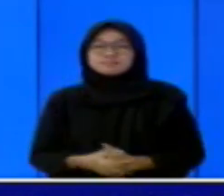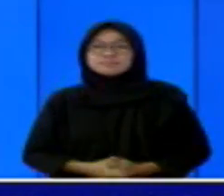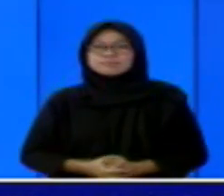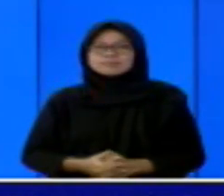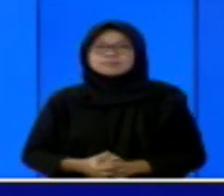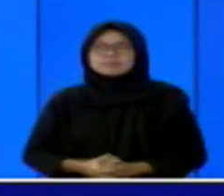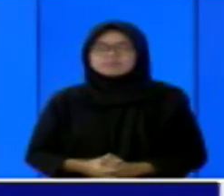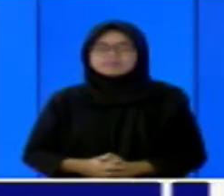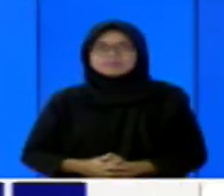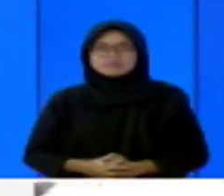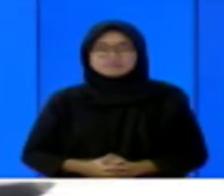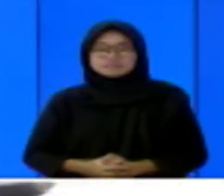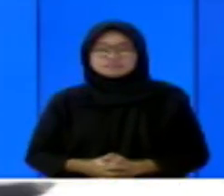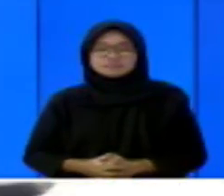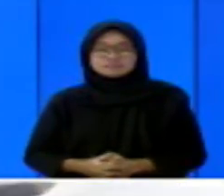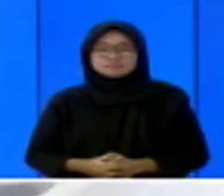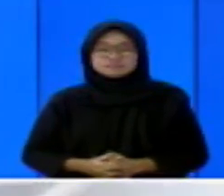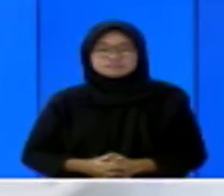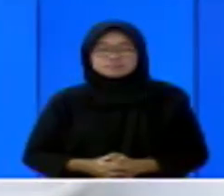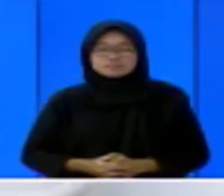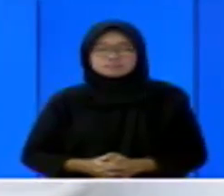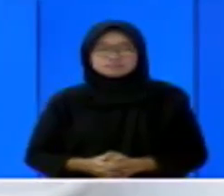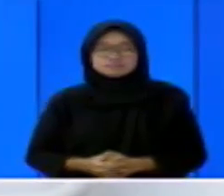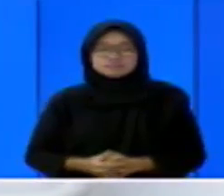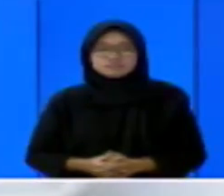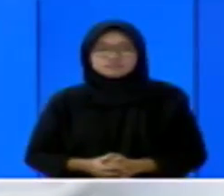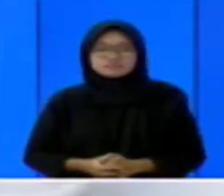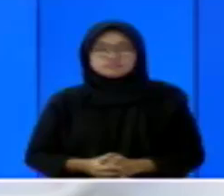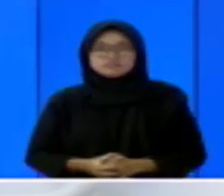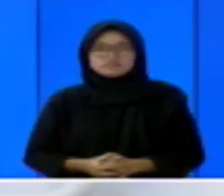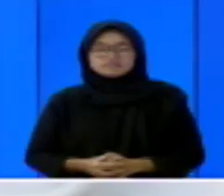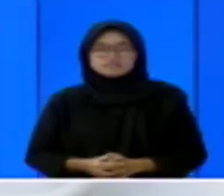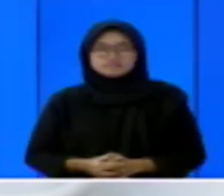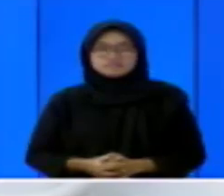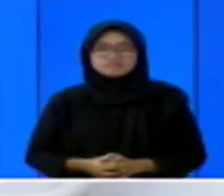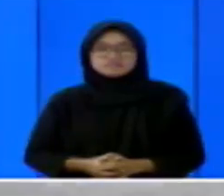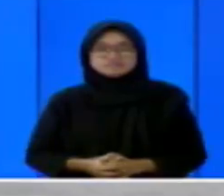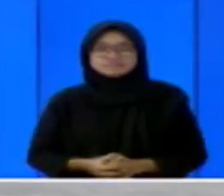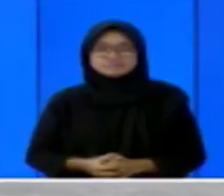Dari Jakarta, Stefani Patricia, Senjri Panggabean, iNews melaporkan.